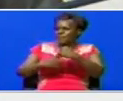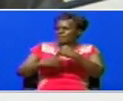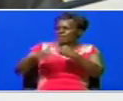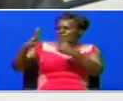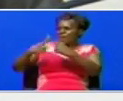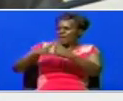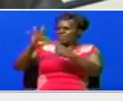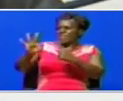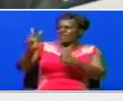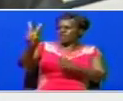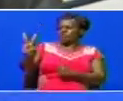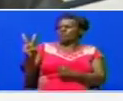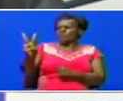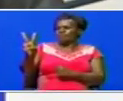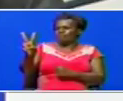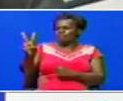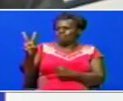476,932.